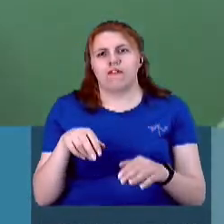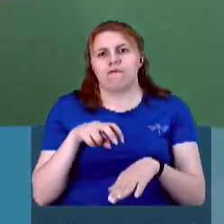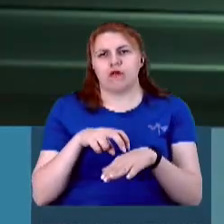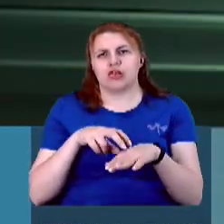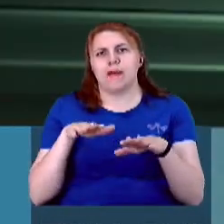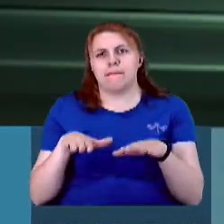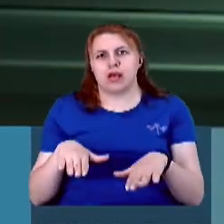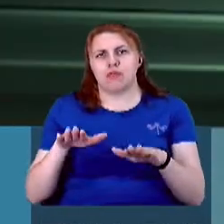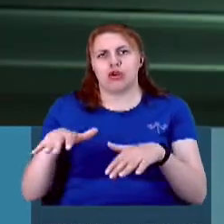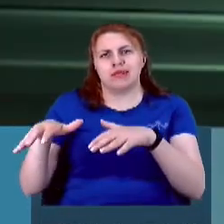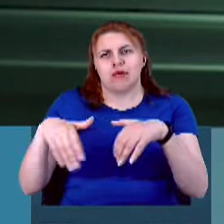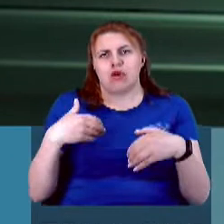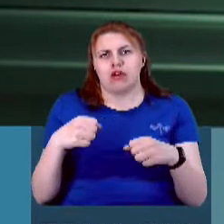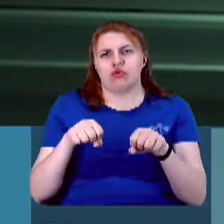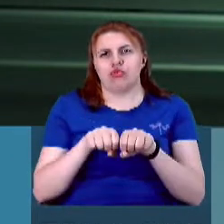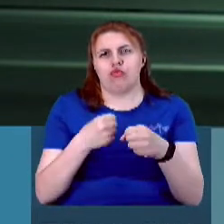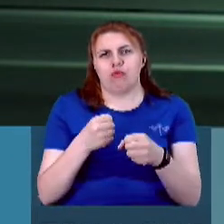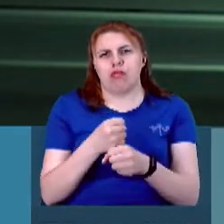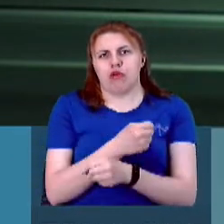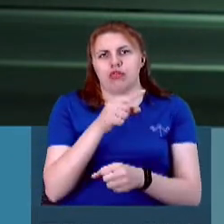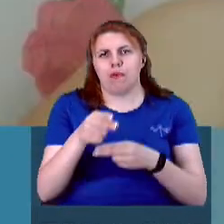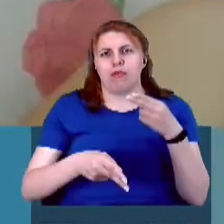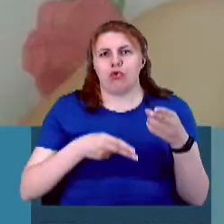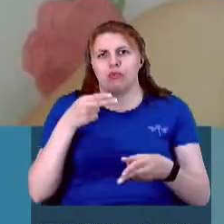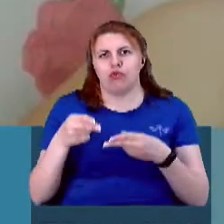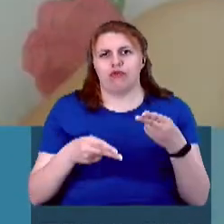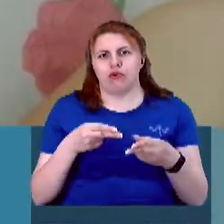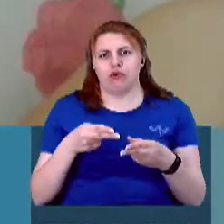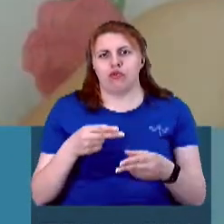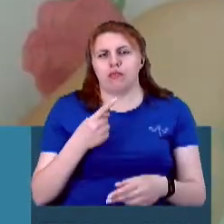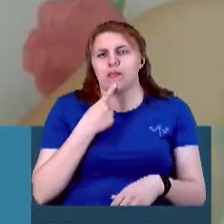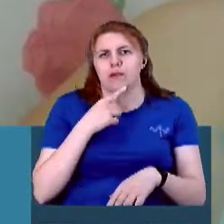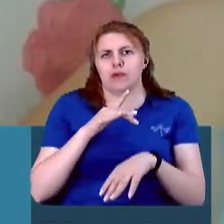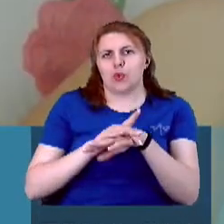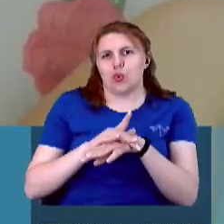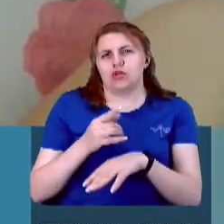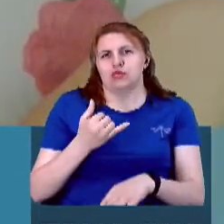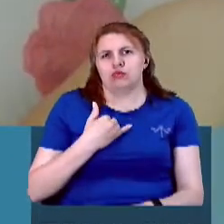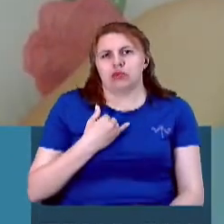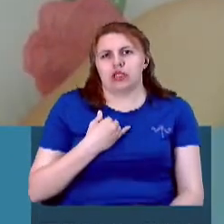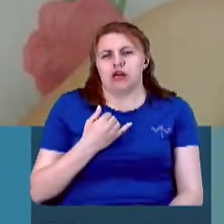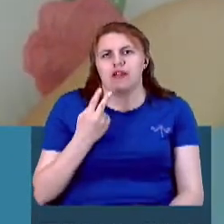забрали її до травматології. Там прооперували. Підозри у мене як мінімум дві.